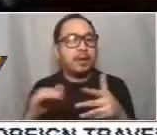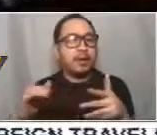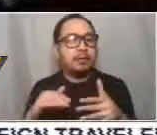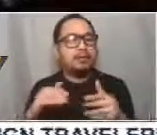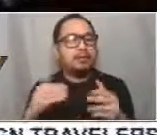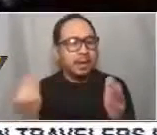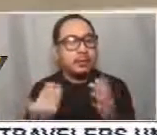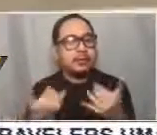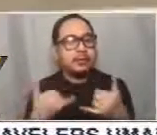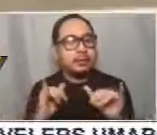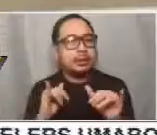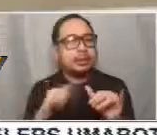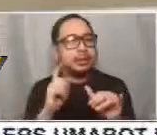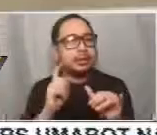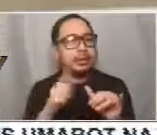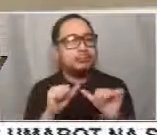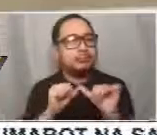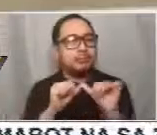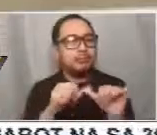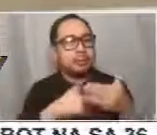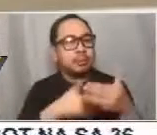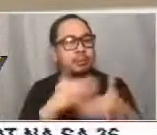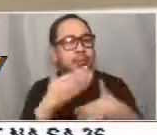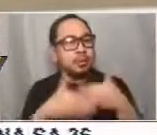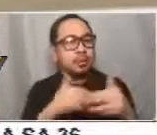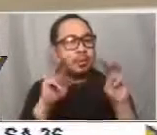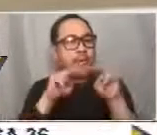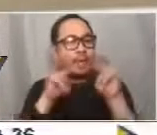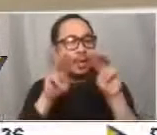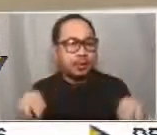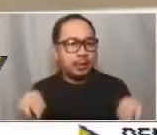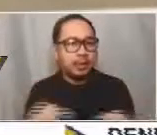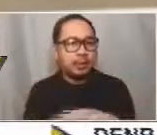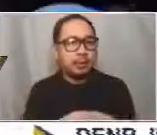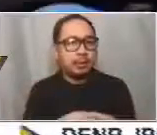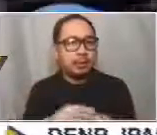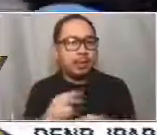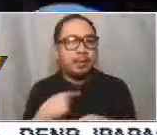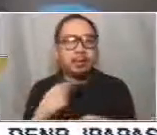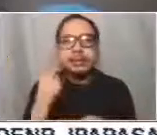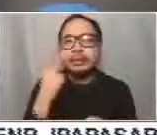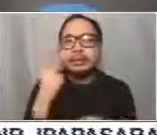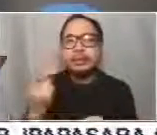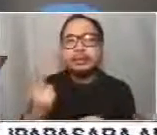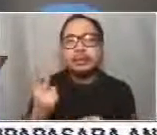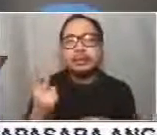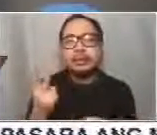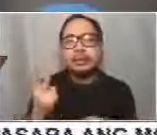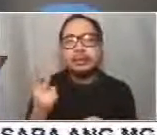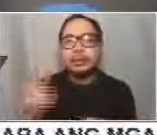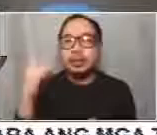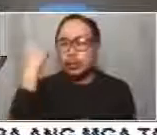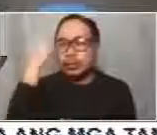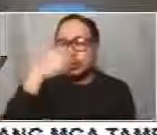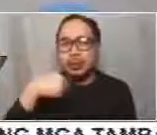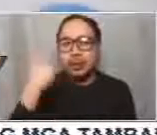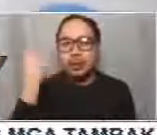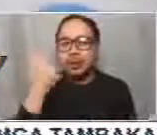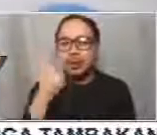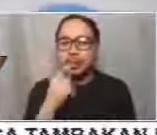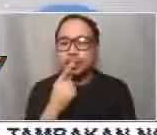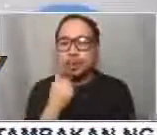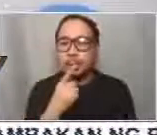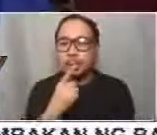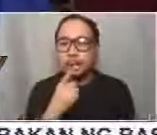din ang ilang miyembro ng IATF. Ayon kay Garcia, tatlong klase ng bakuna ang inaasang ilalaan ng gobyerno para